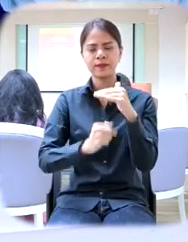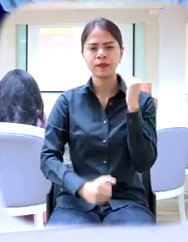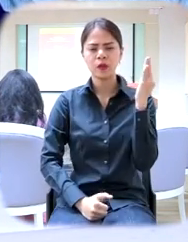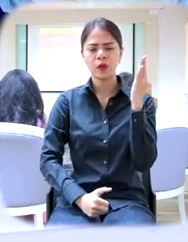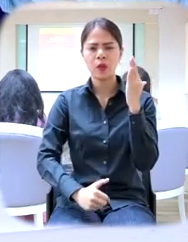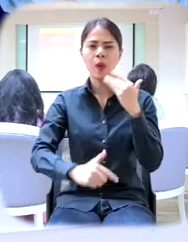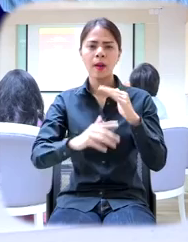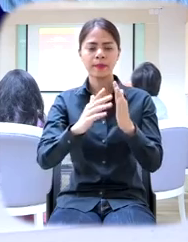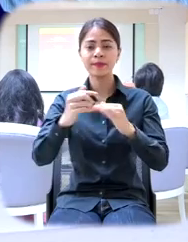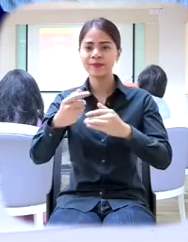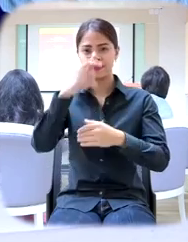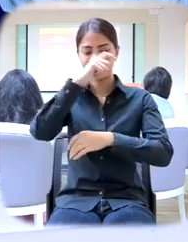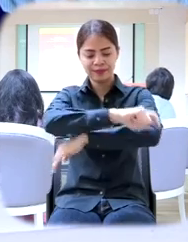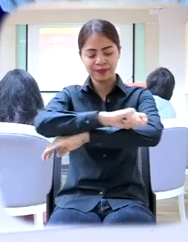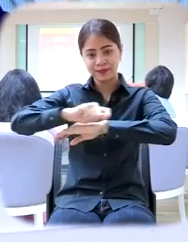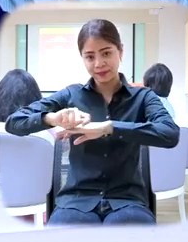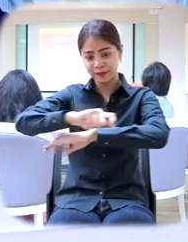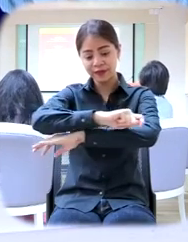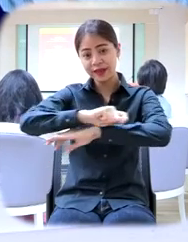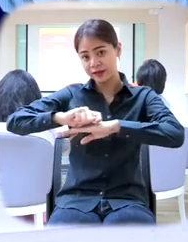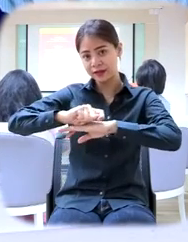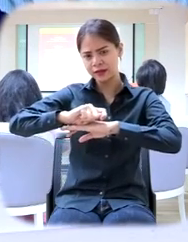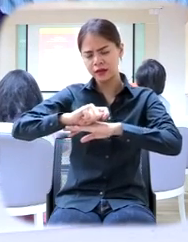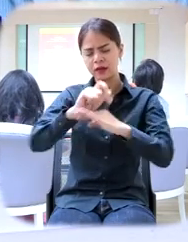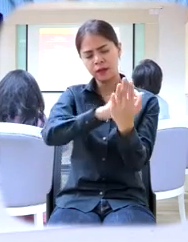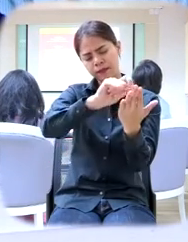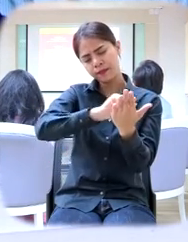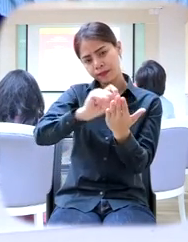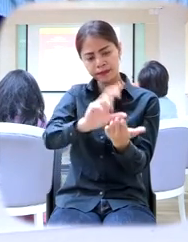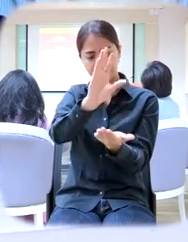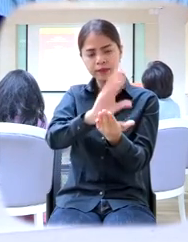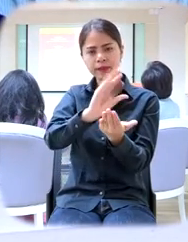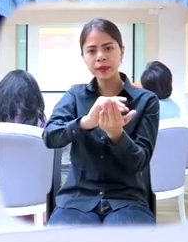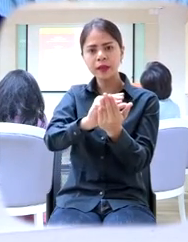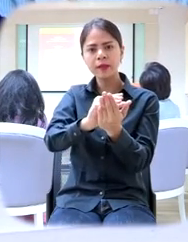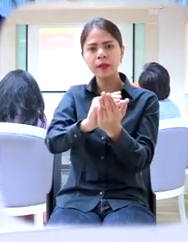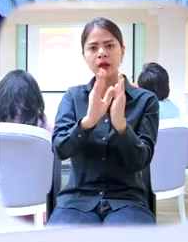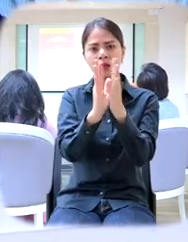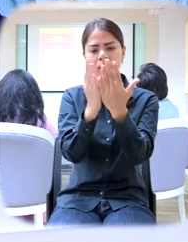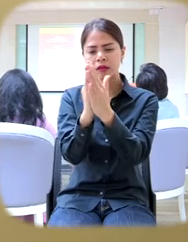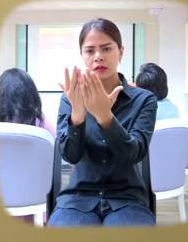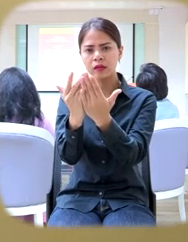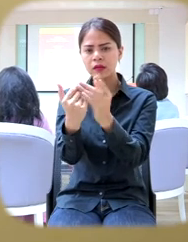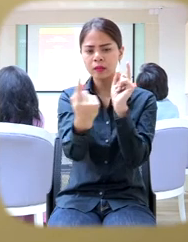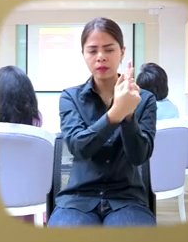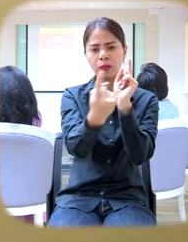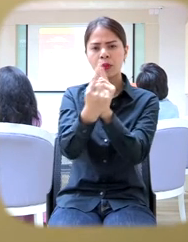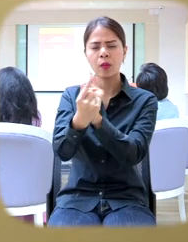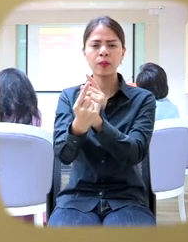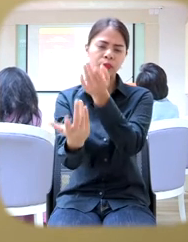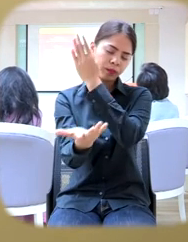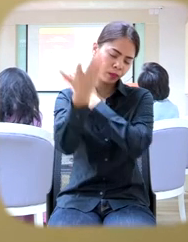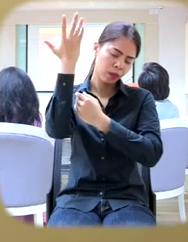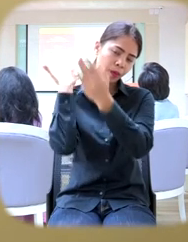ทำบัญชีนะครับที่เป็นแคตตาล็อกนะครับหรือเป็นรายชื่อคัมภีร์ที่พบในล้านนานะครับก็คือปิตกมาลาซึ่งเ